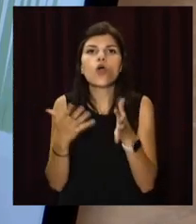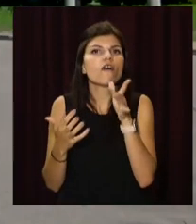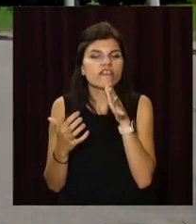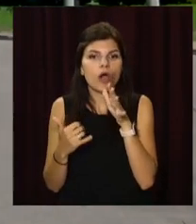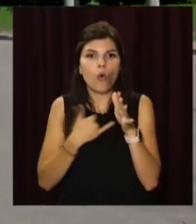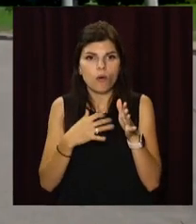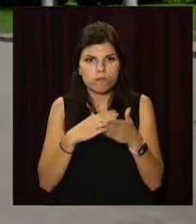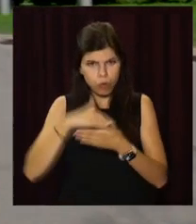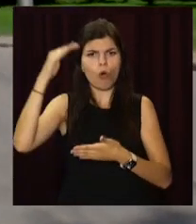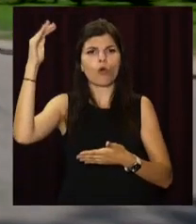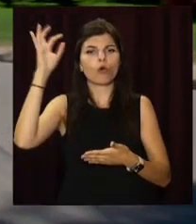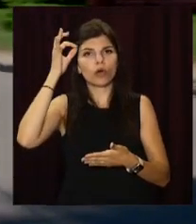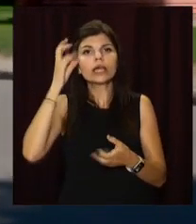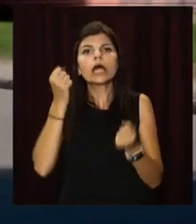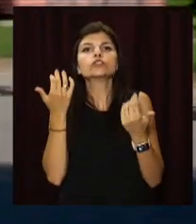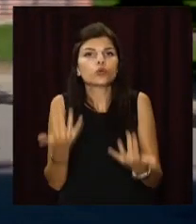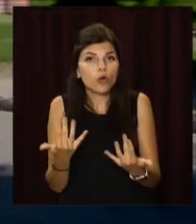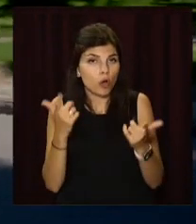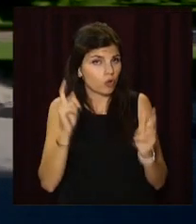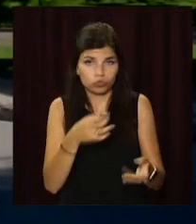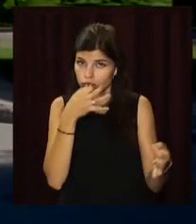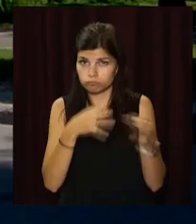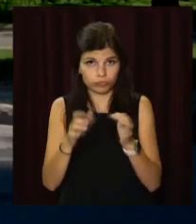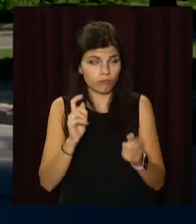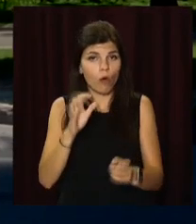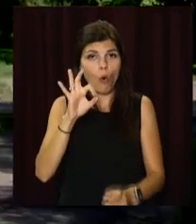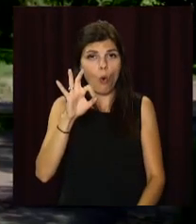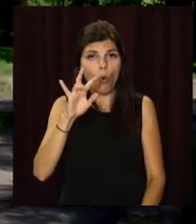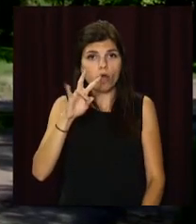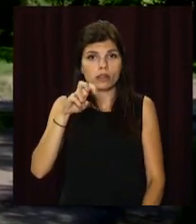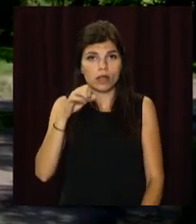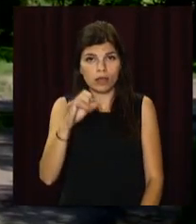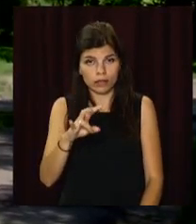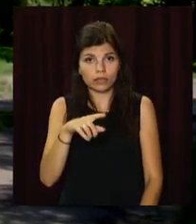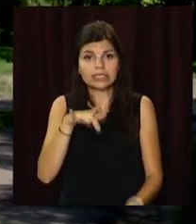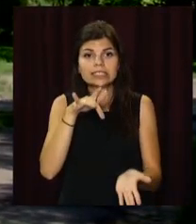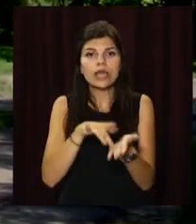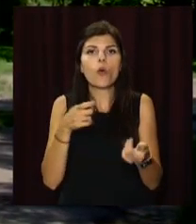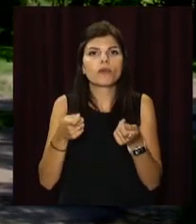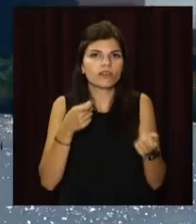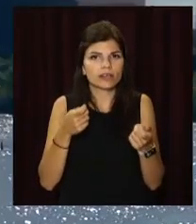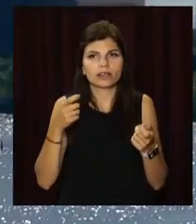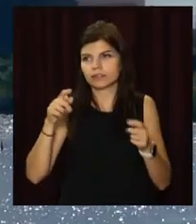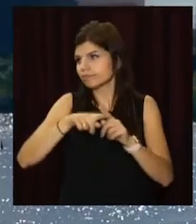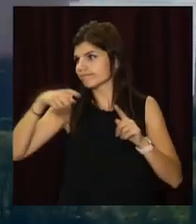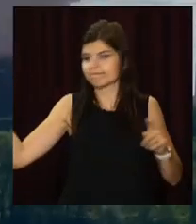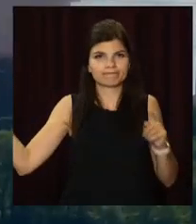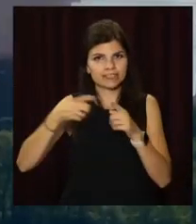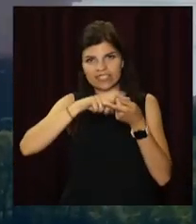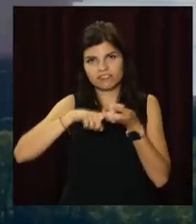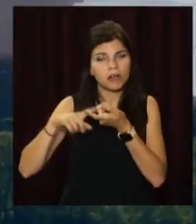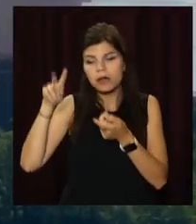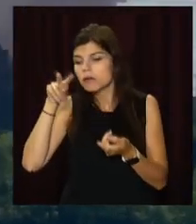насколько. З екопостів в онлайн-режимі дані передаватимуть у Центр управління моніторингом, який їх оброблятиме. Надалі